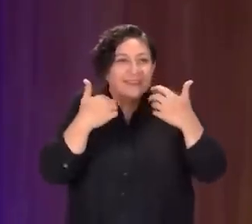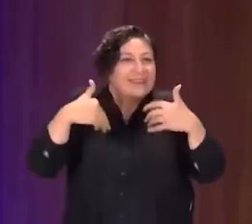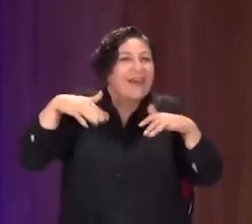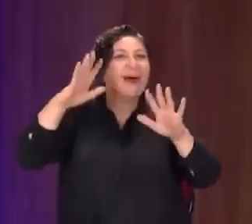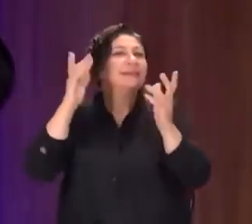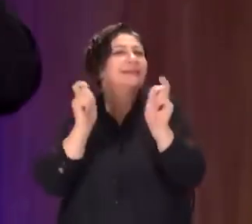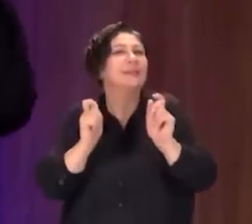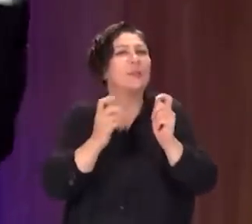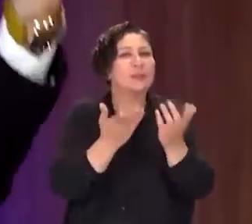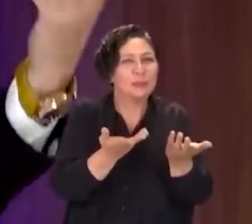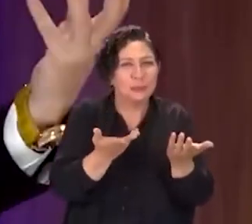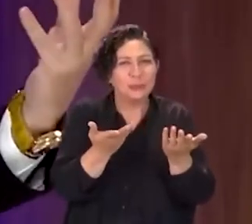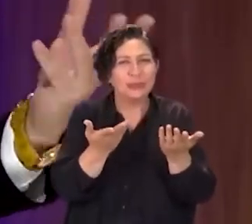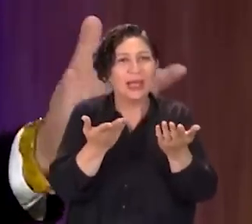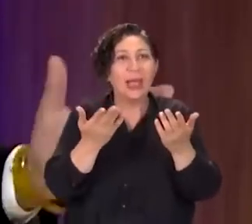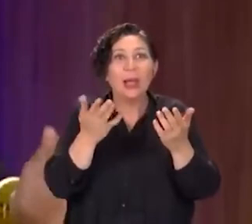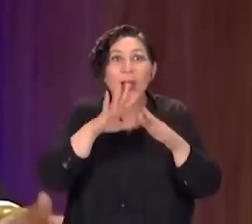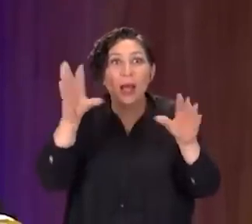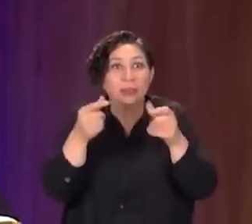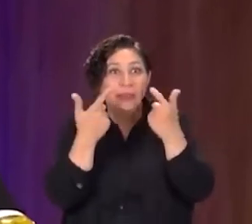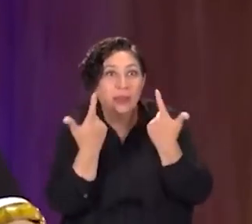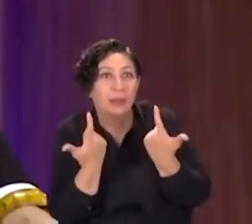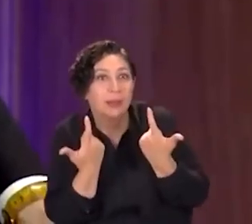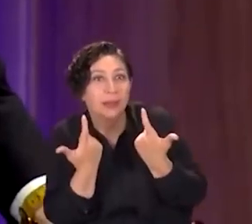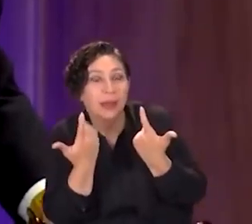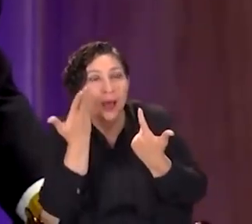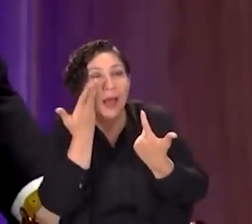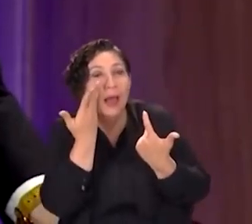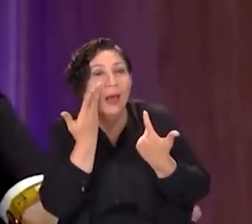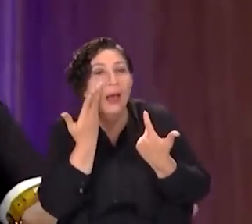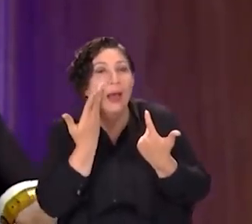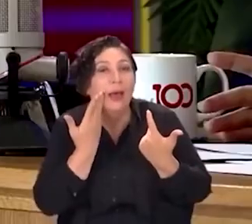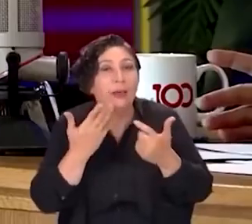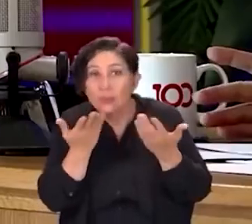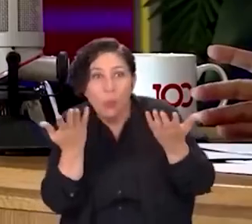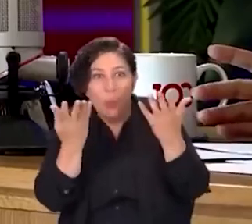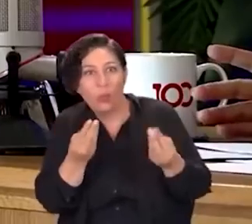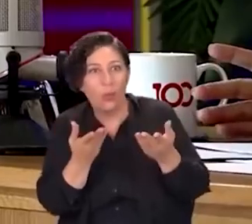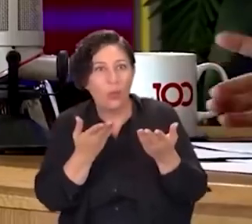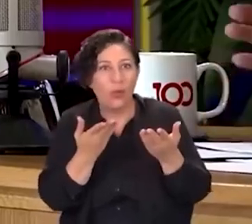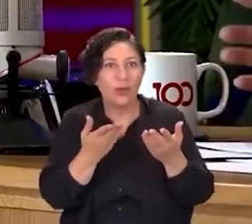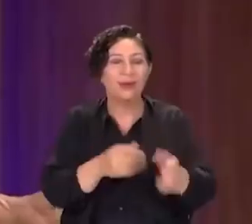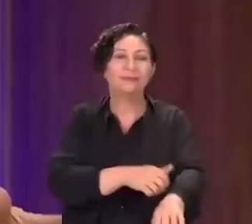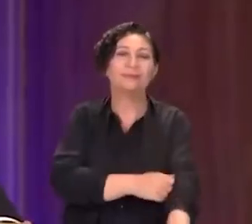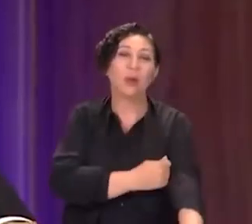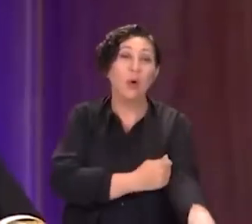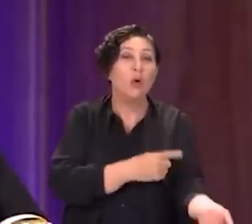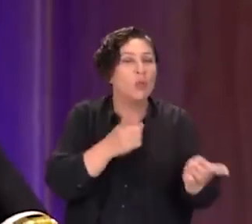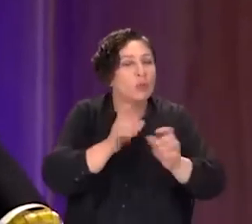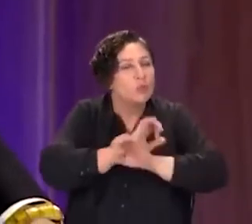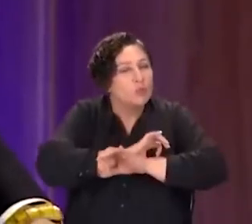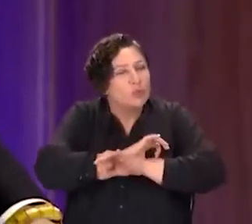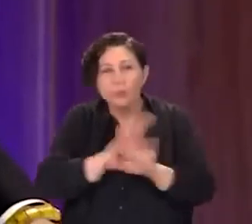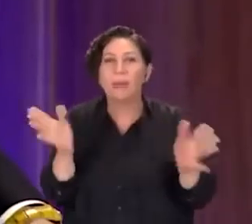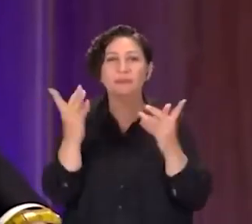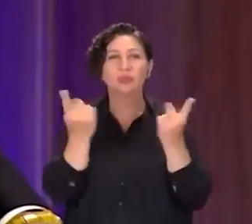bir şeyler yapıyorsun filan ve millet böyle bakıyor. Ne oluyor? Yani bu korkunç